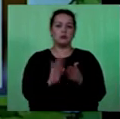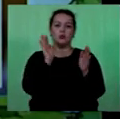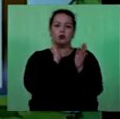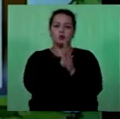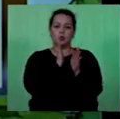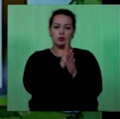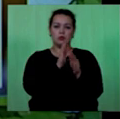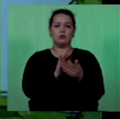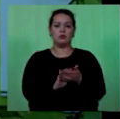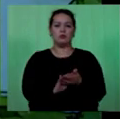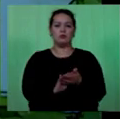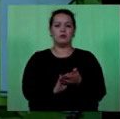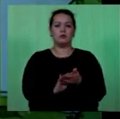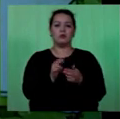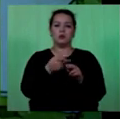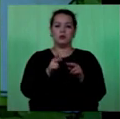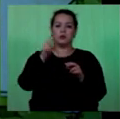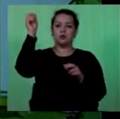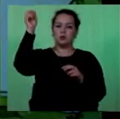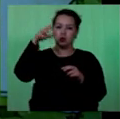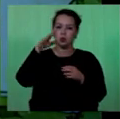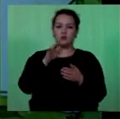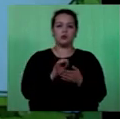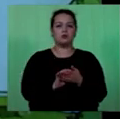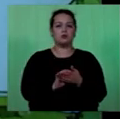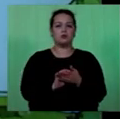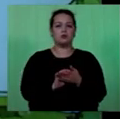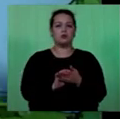Природа – это солнце.